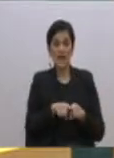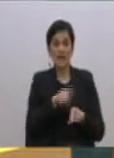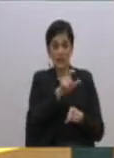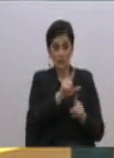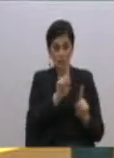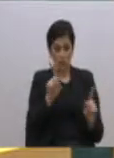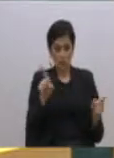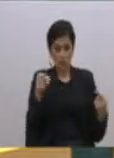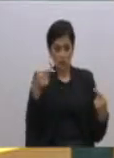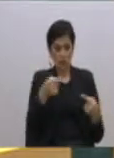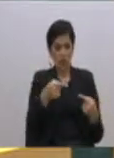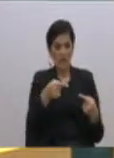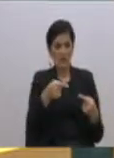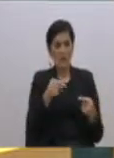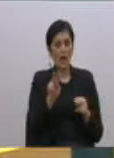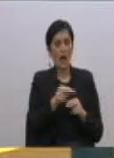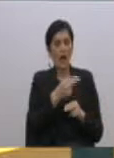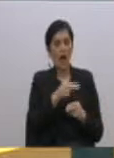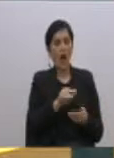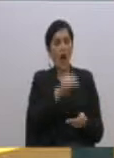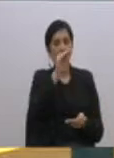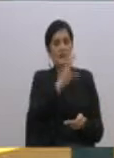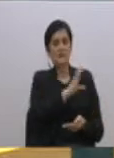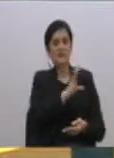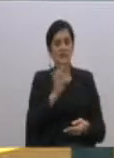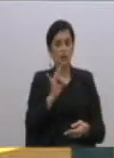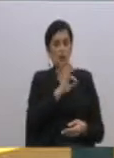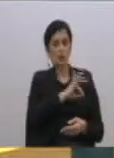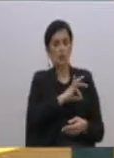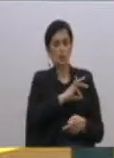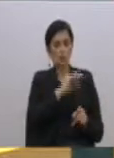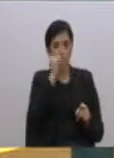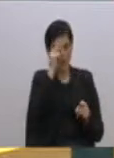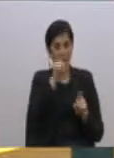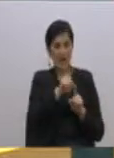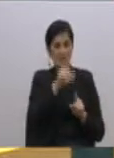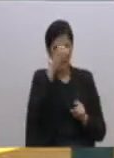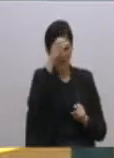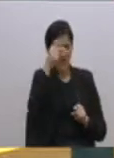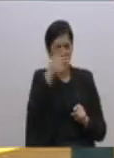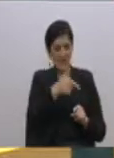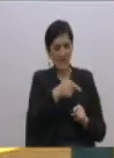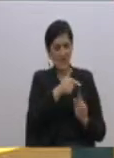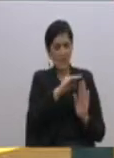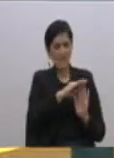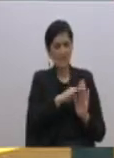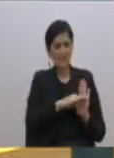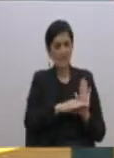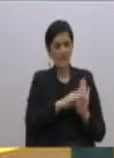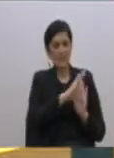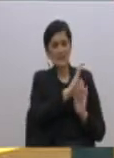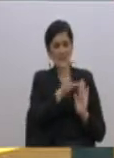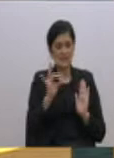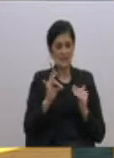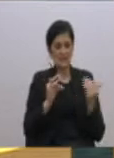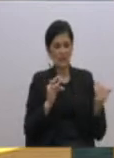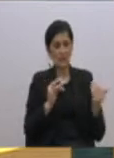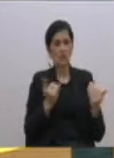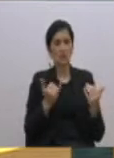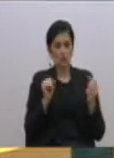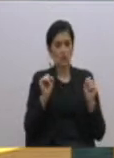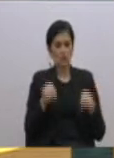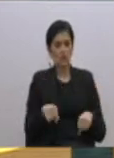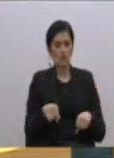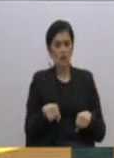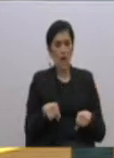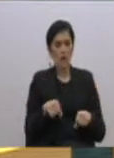შესაფერისად არიან აღზრდილები საბჭოთა იურიდიულ ფაკულტეტებზე, ასე იგეგმება განათლების სისტემა საბჭოთა, რომელსაც შეუძლია დაუყოვნებლივ